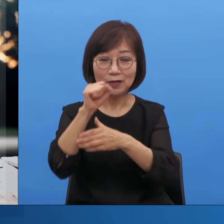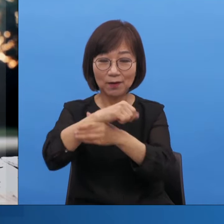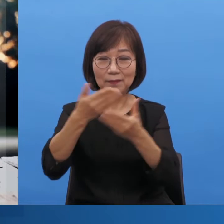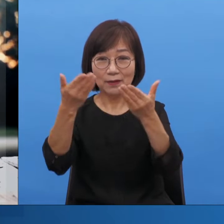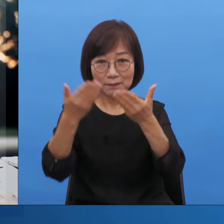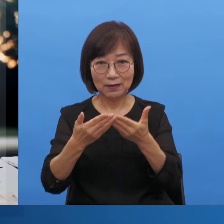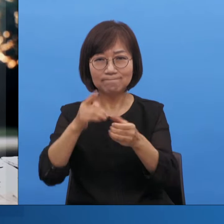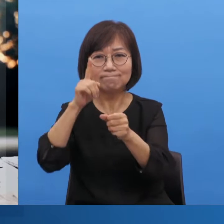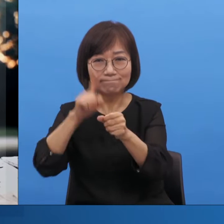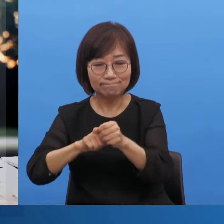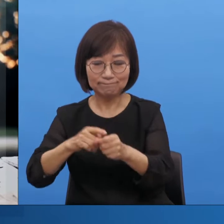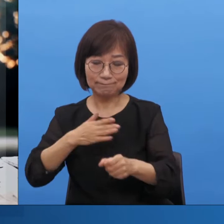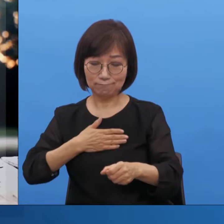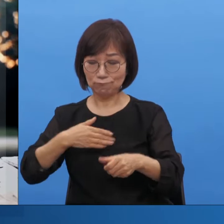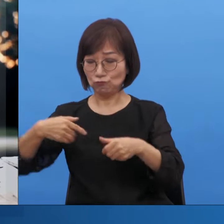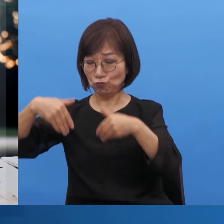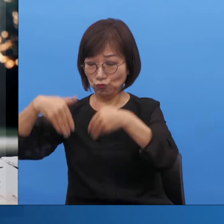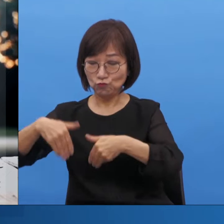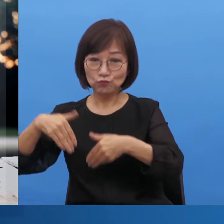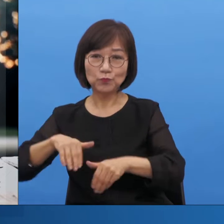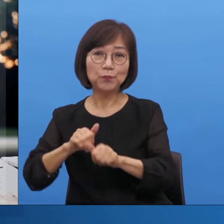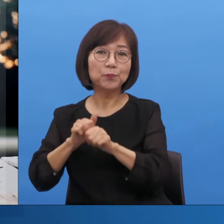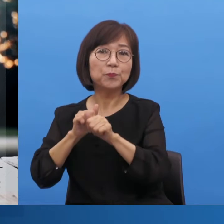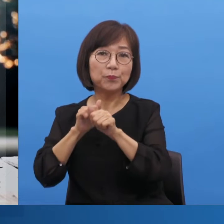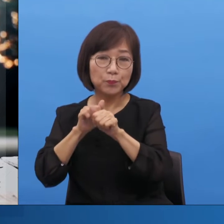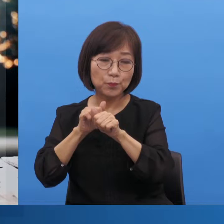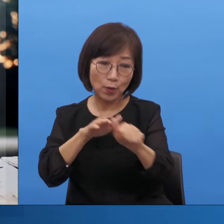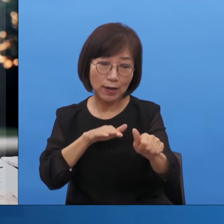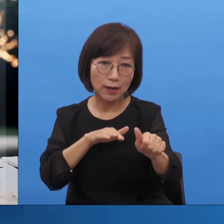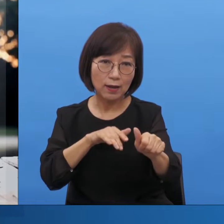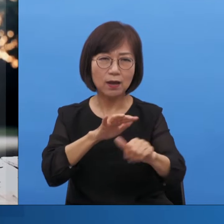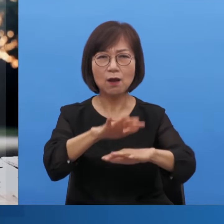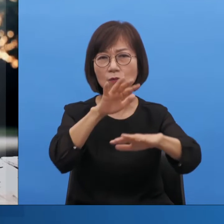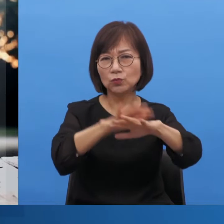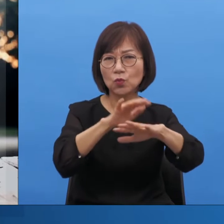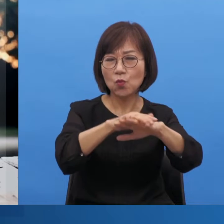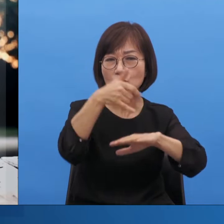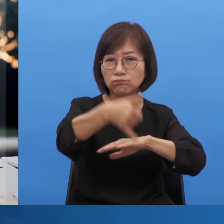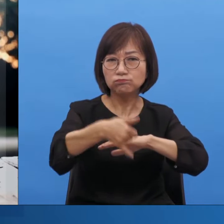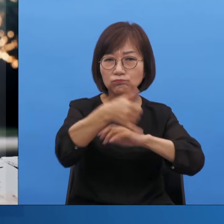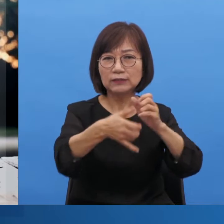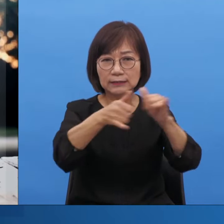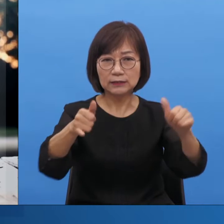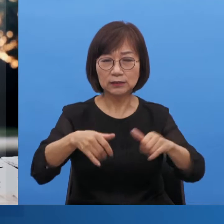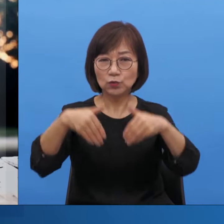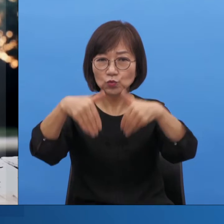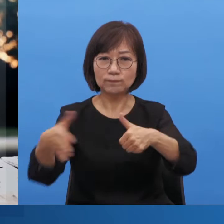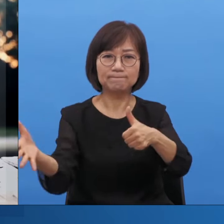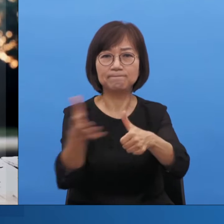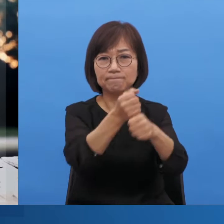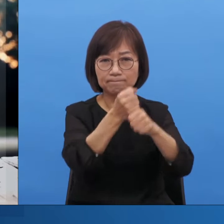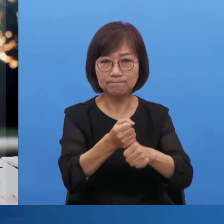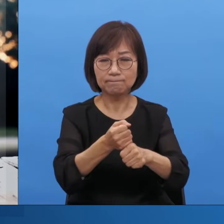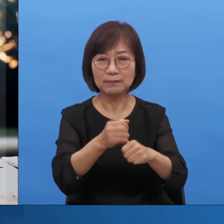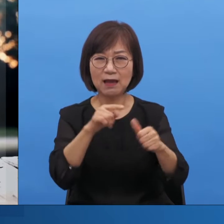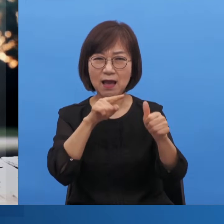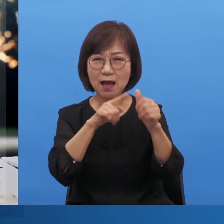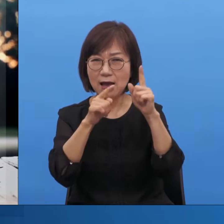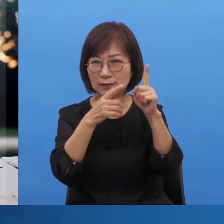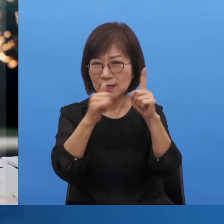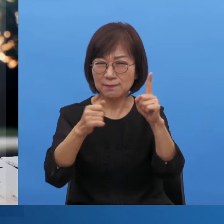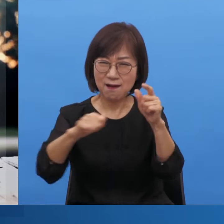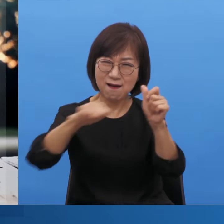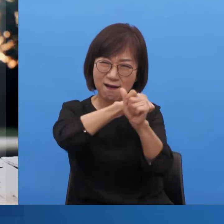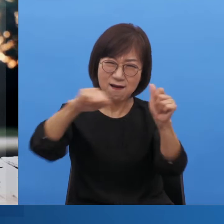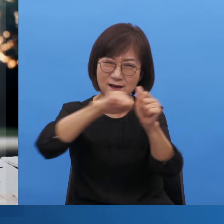열매를 받으려고 자기 종들을 농부들에게 보내니 농부들이 종들을 잡아 하나는 심히